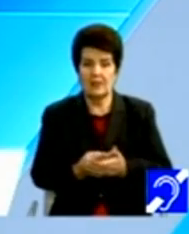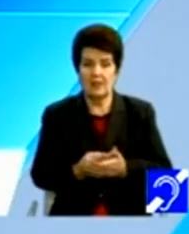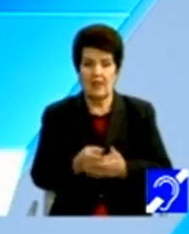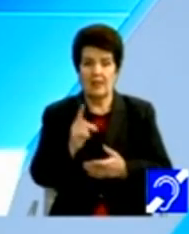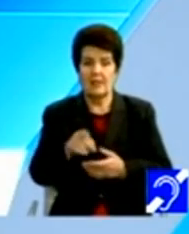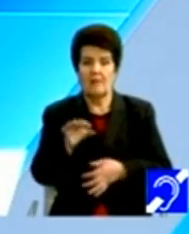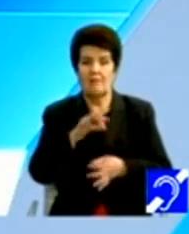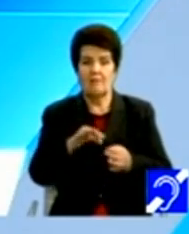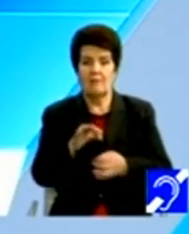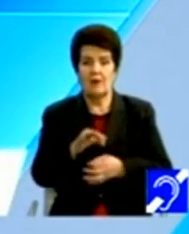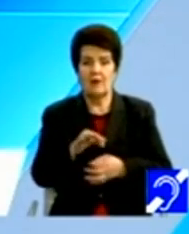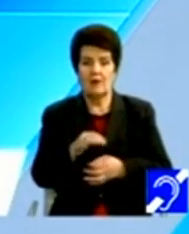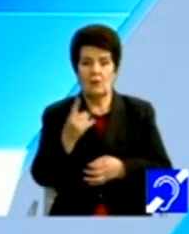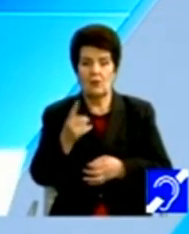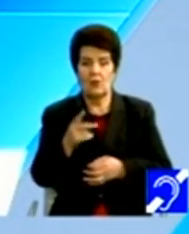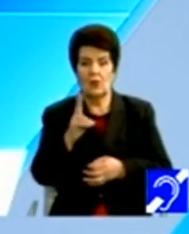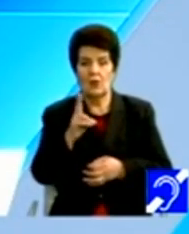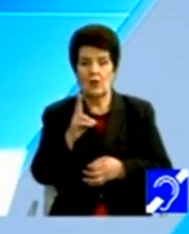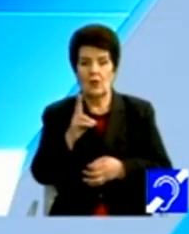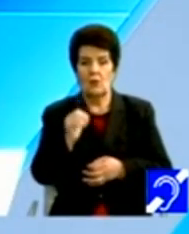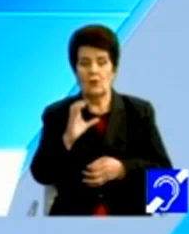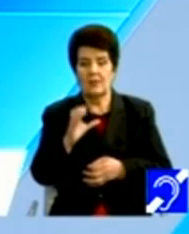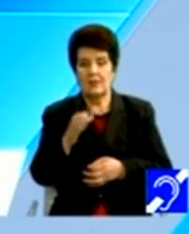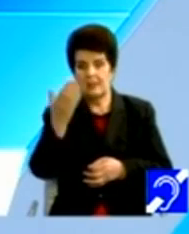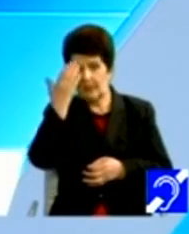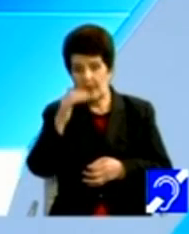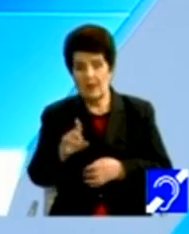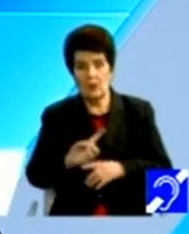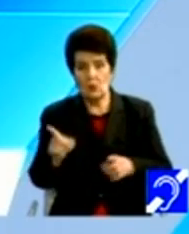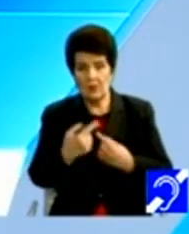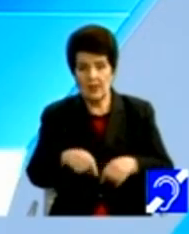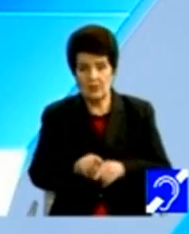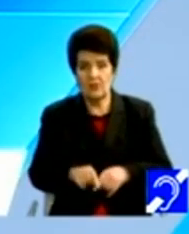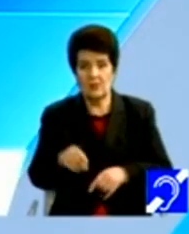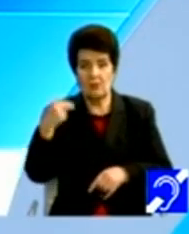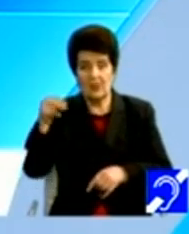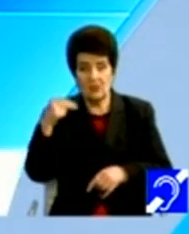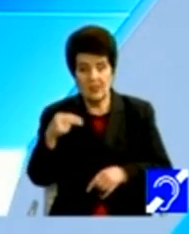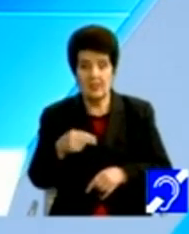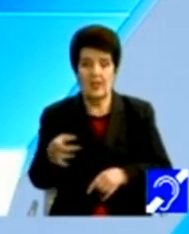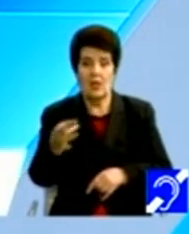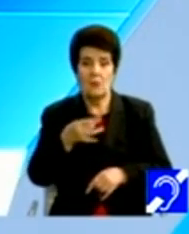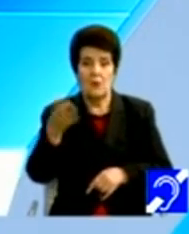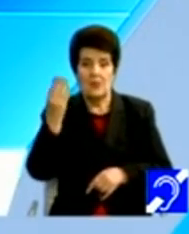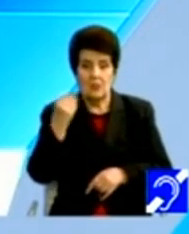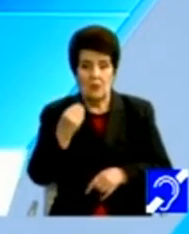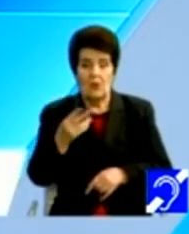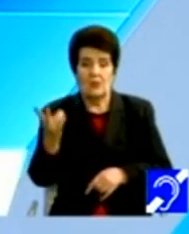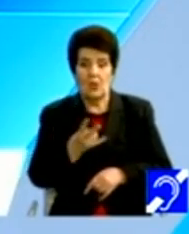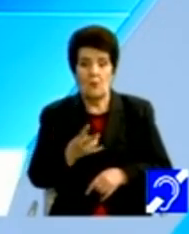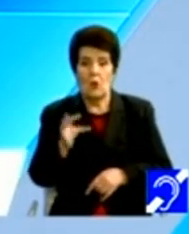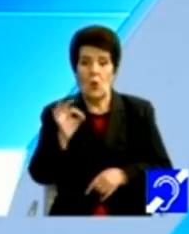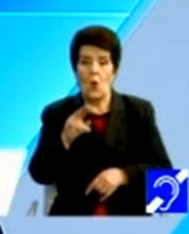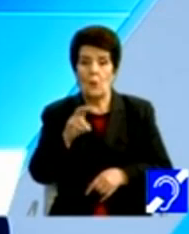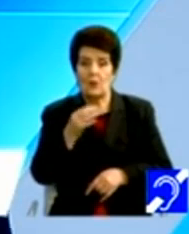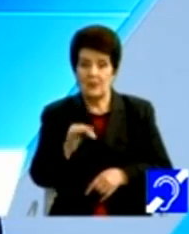vasal la unei curți străine. Nu aceasta trebuie să o facă președintele. Președintele Republicii trebuie să facă o politică